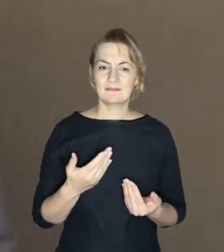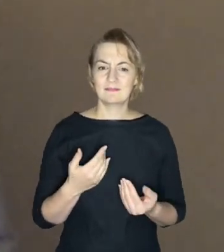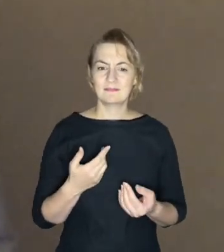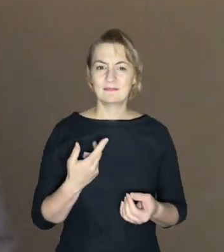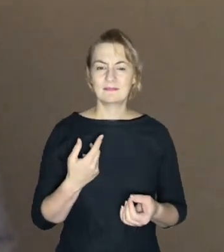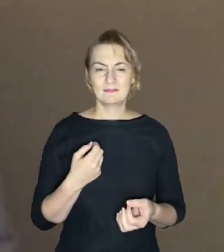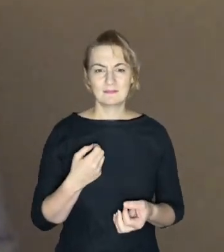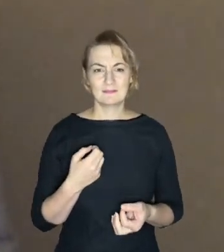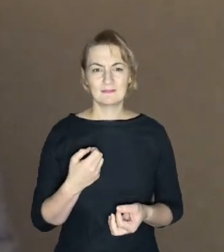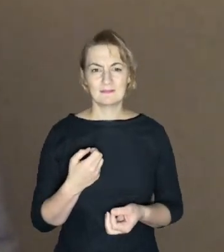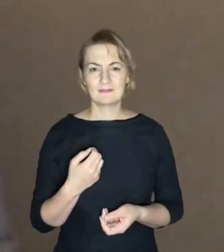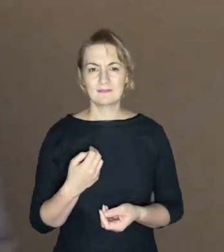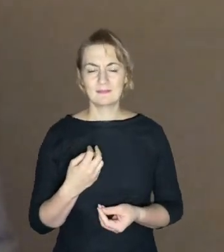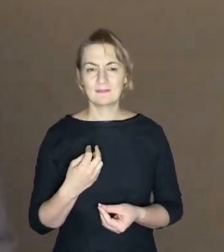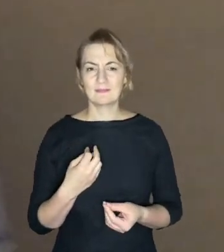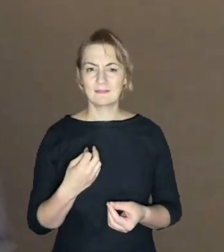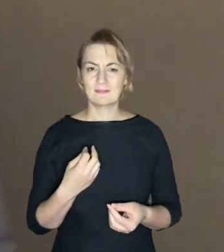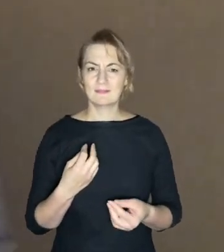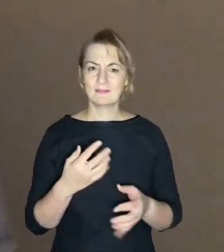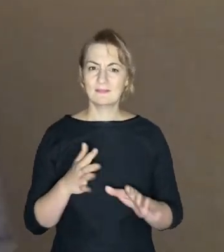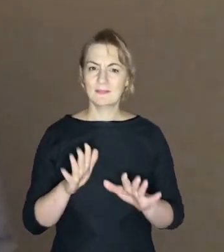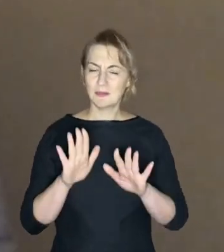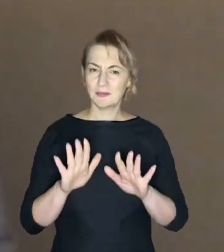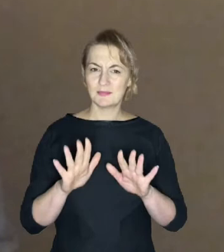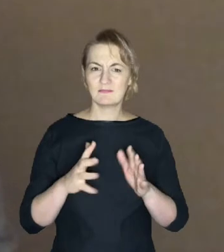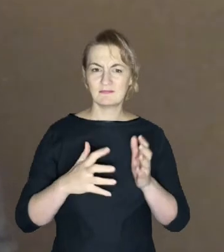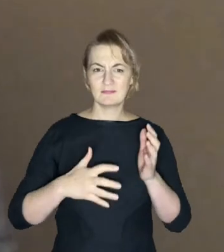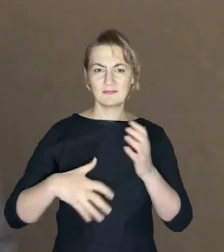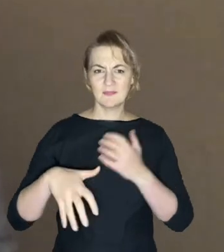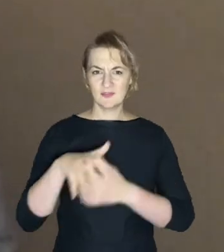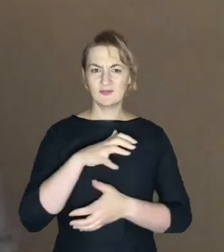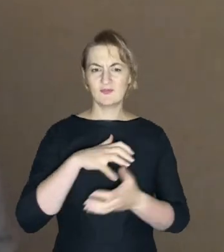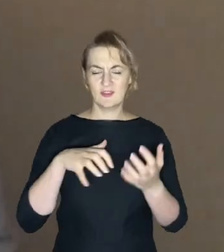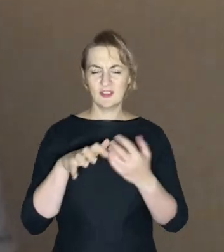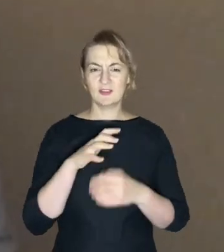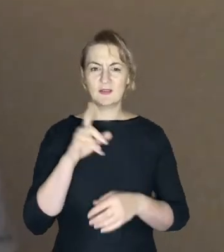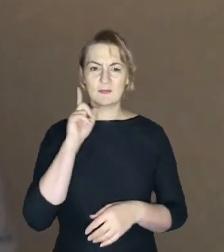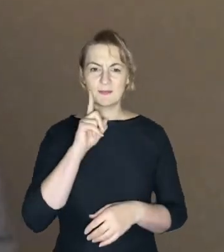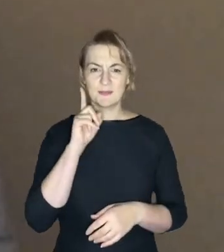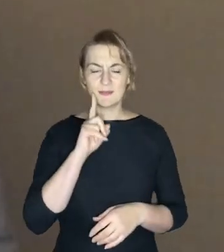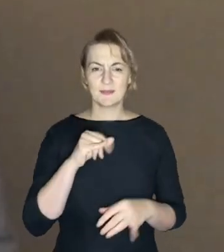zmitygowania się w tym szalonym męskim, patriarchalnym